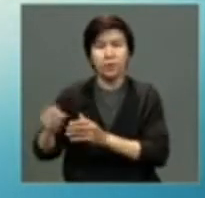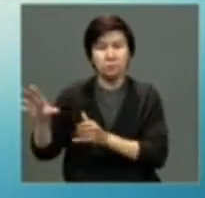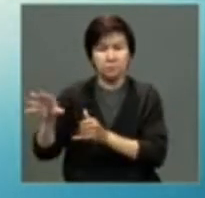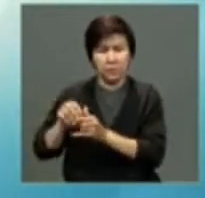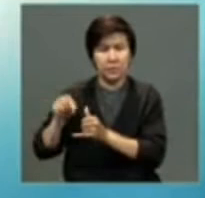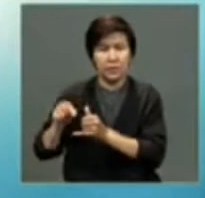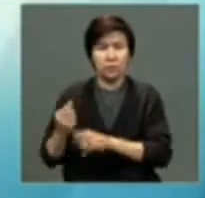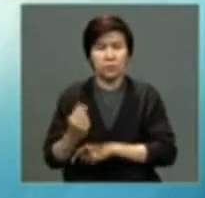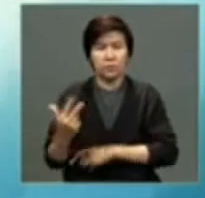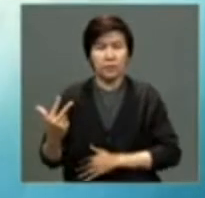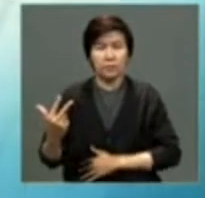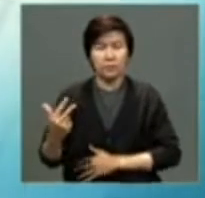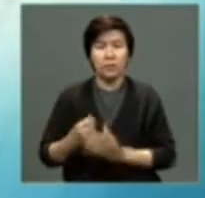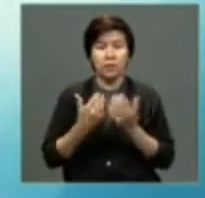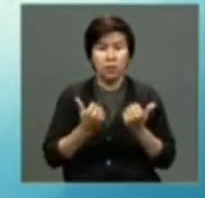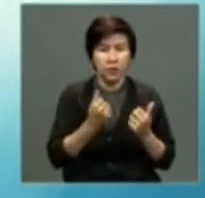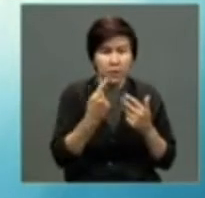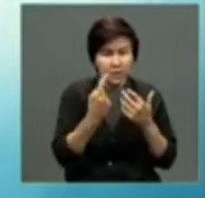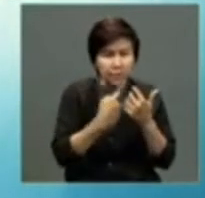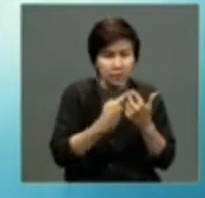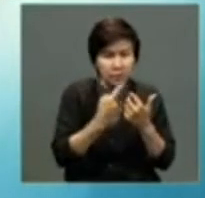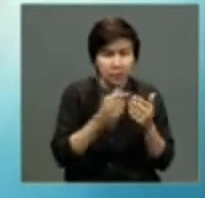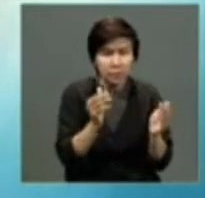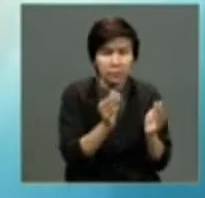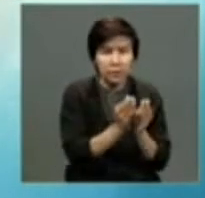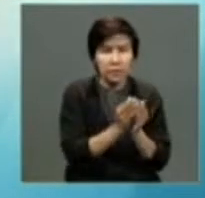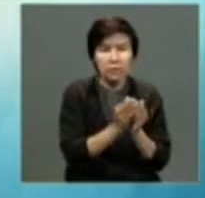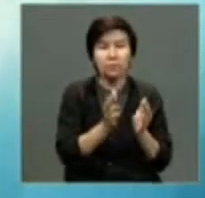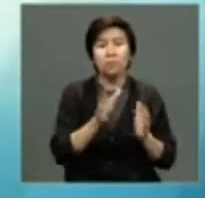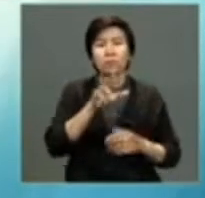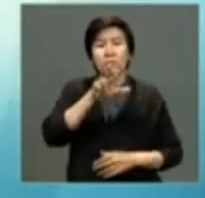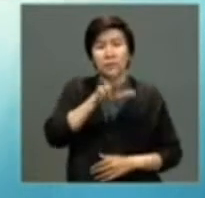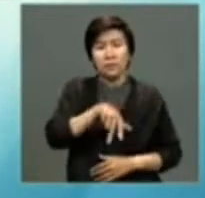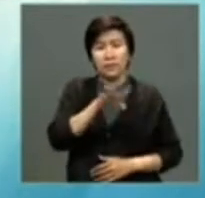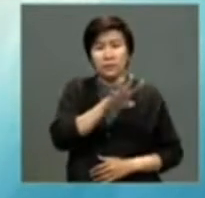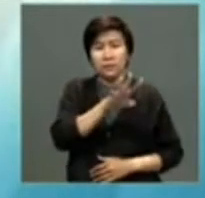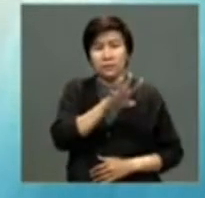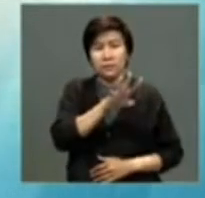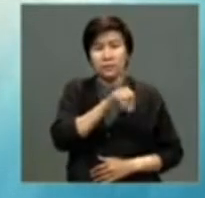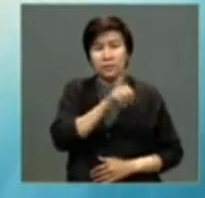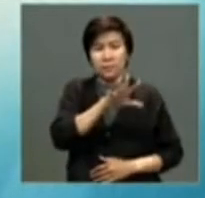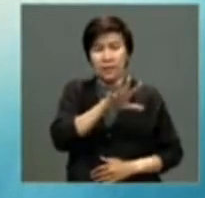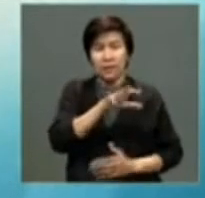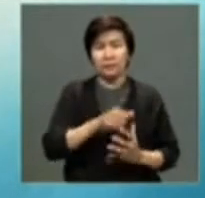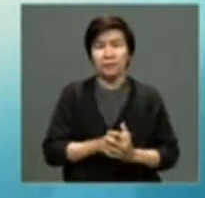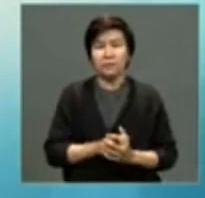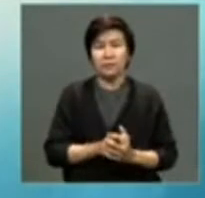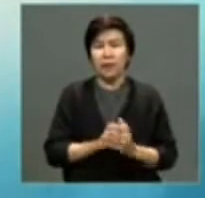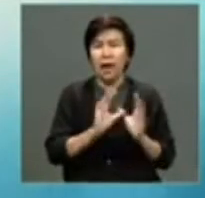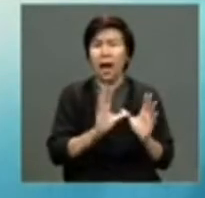ป็น 3,045 รายนะครับหายแล้วเพิ่มขึ้น1รายรวมเป็น